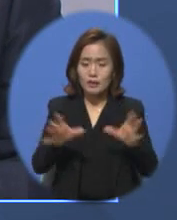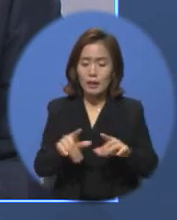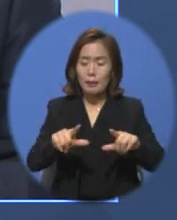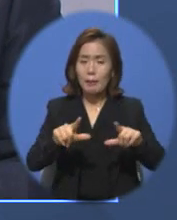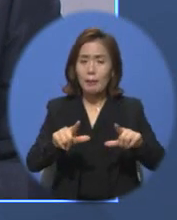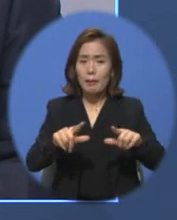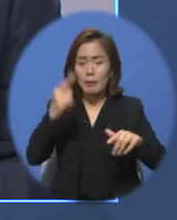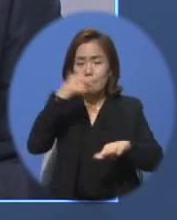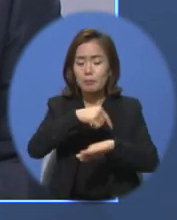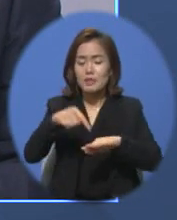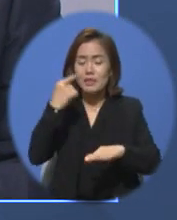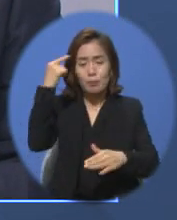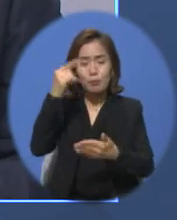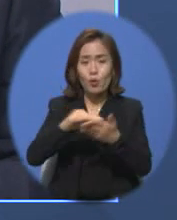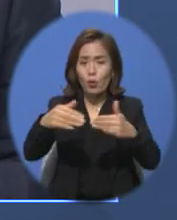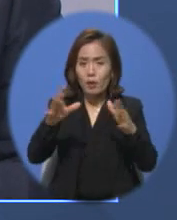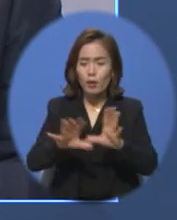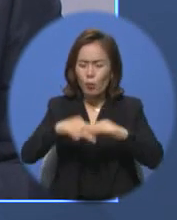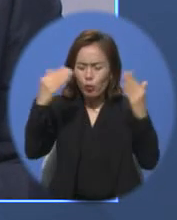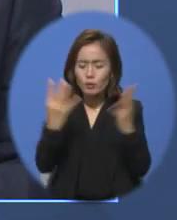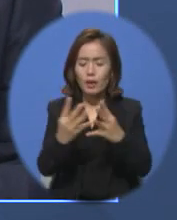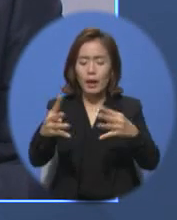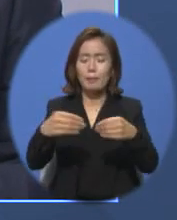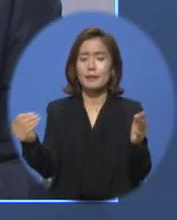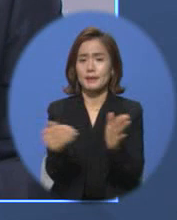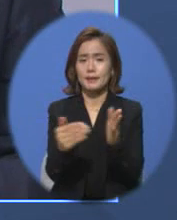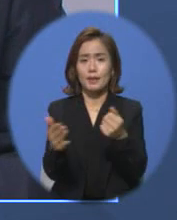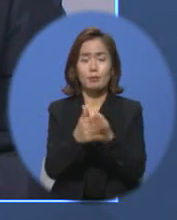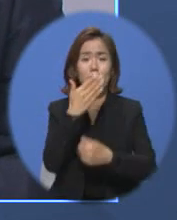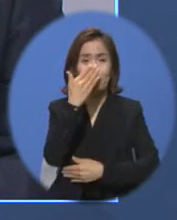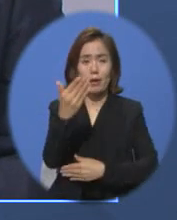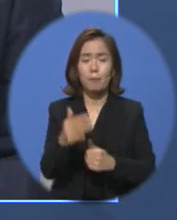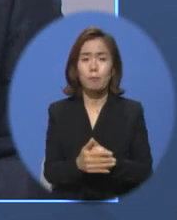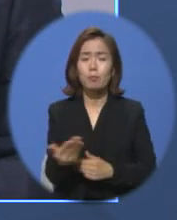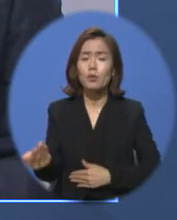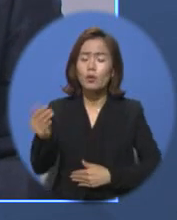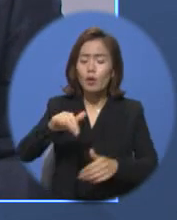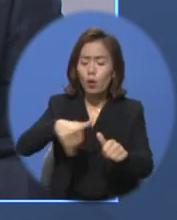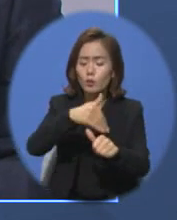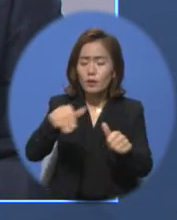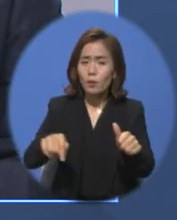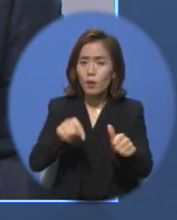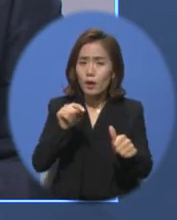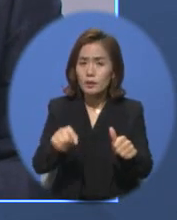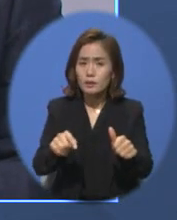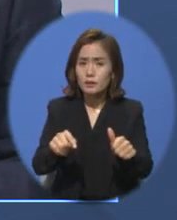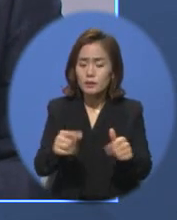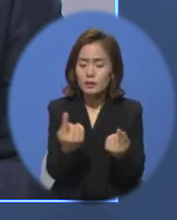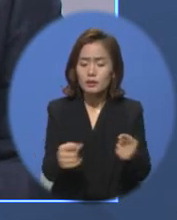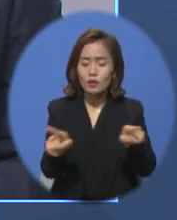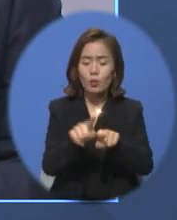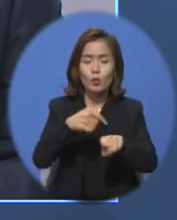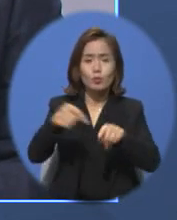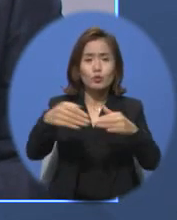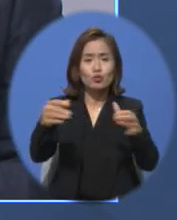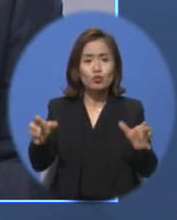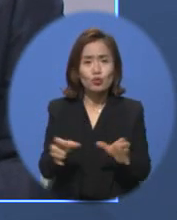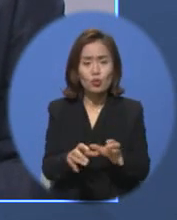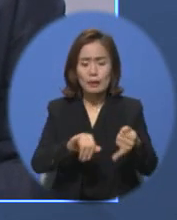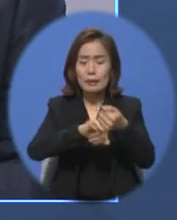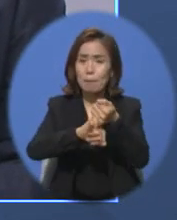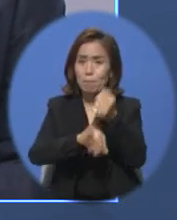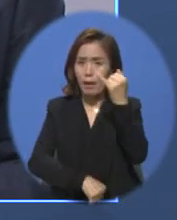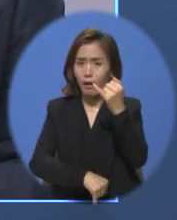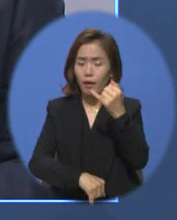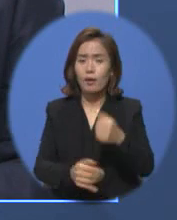적목소리가 국회에진출할수있는시스템을만들기로합의했기때문에통과되었습니다.하지만그러한 상황에서민주당은 사실상약속을어긴